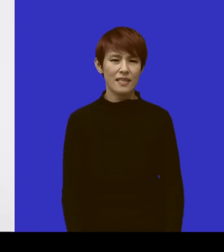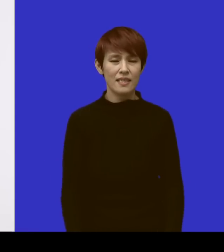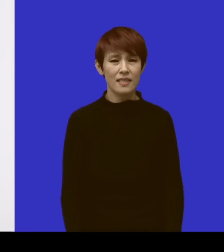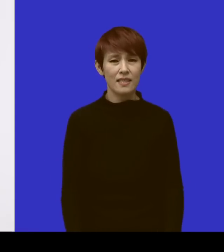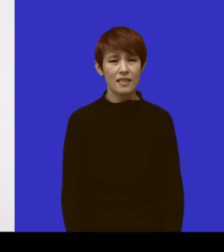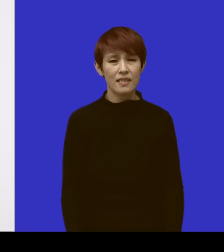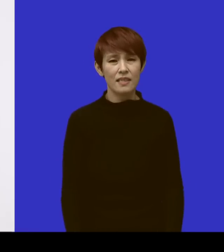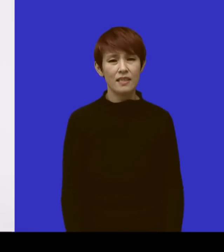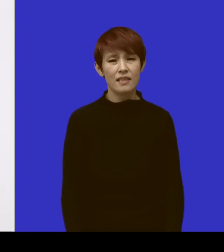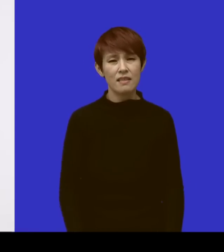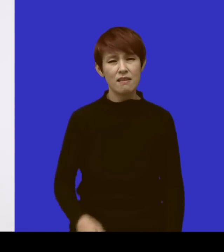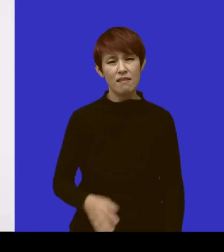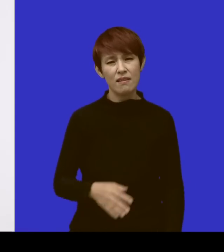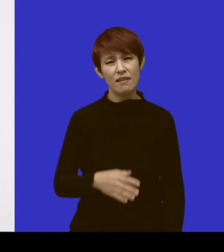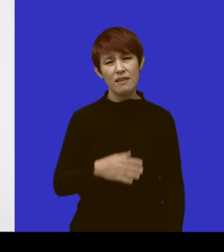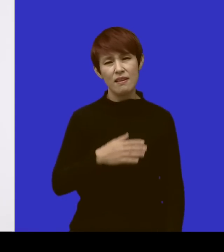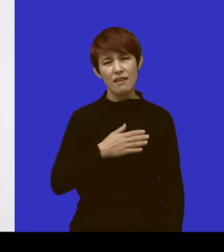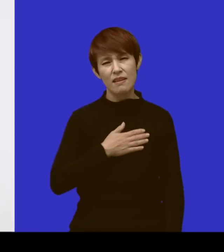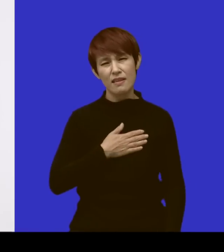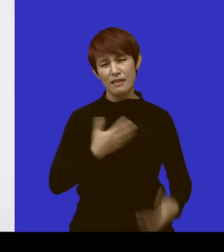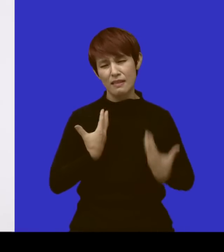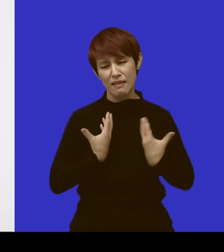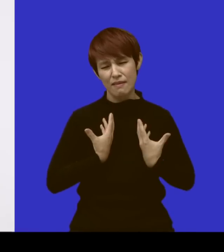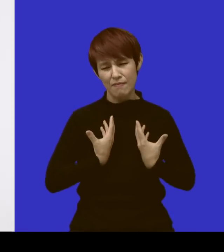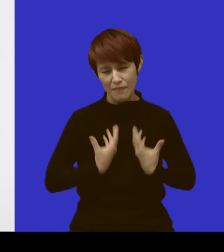저의 실족한 부분,